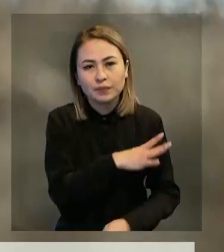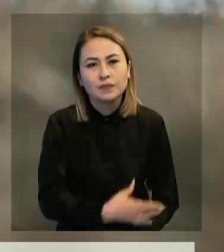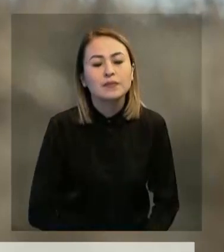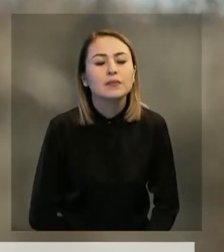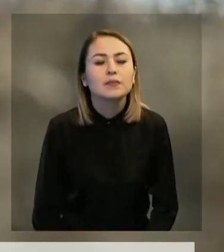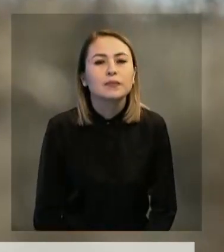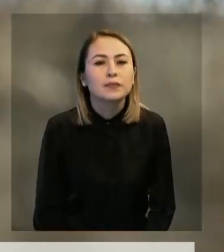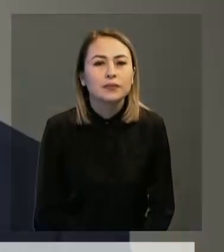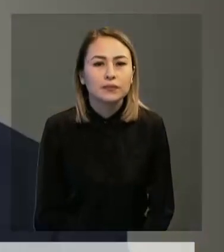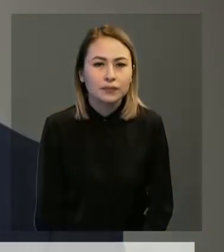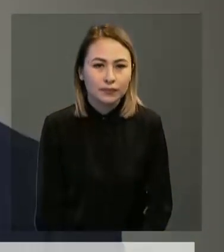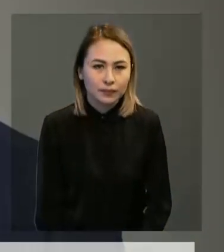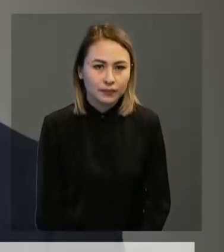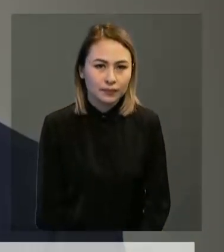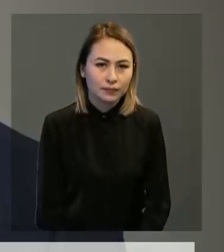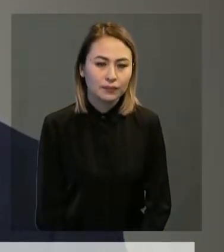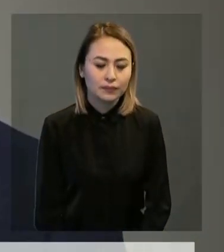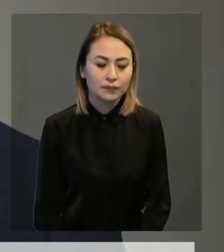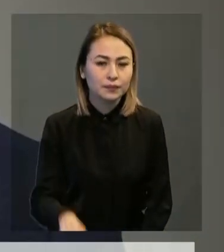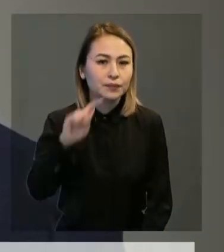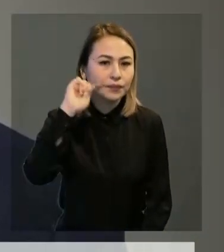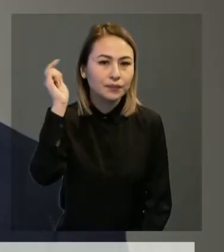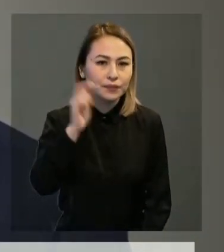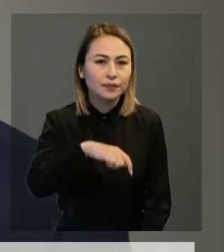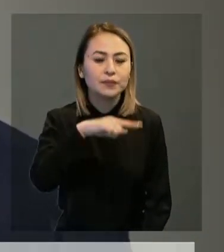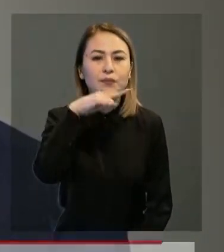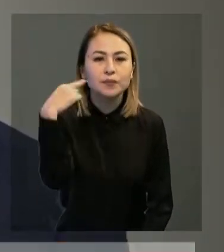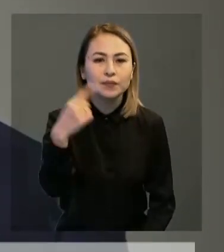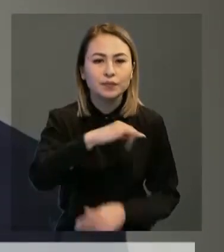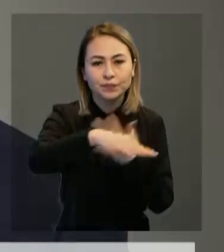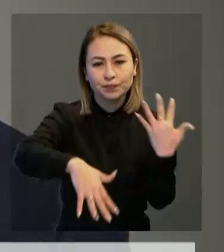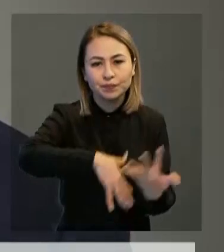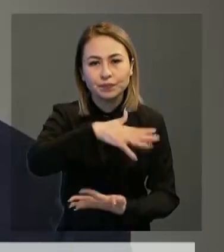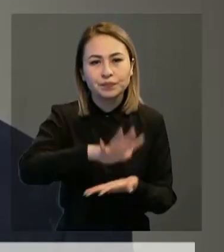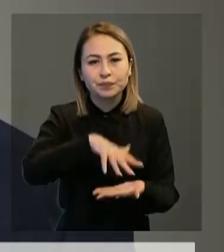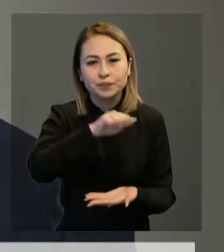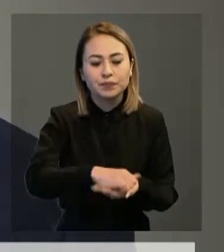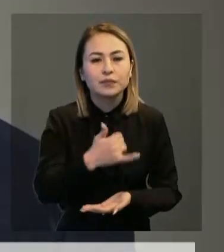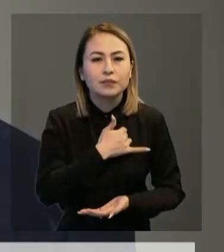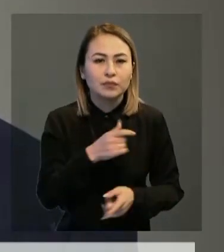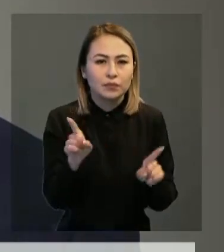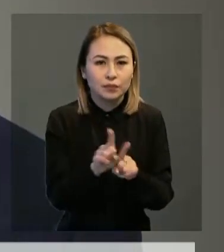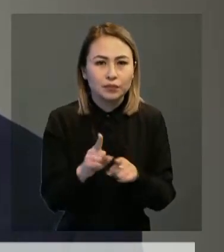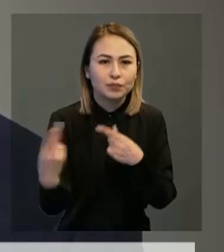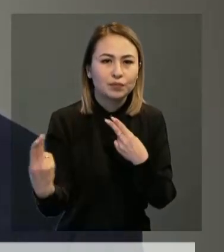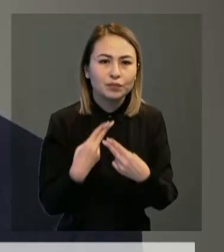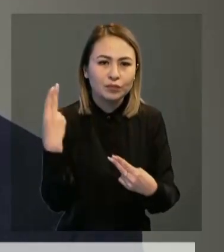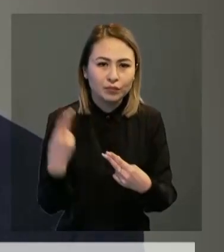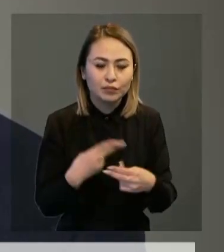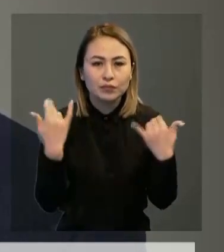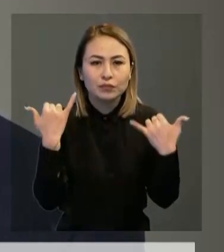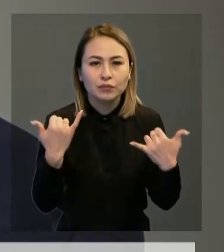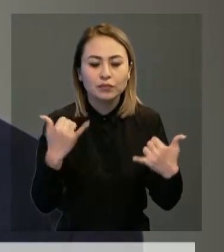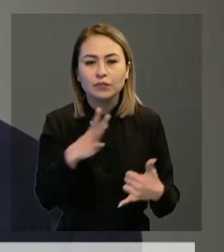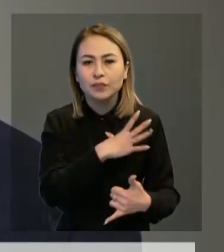все полностью сказывается. Ресей мен Украина арасындағы қақтығыстың салдары бізге де әсерін тигізбей қоймайды. Қазір